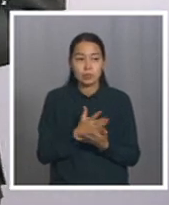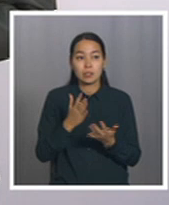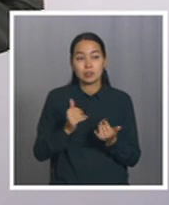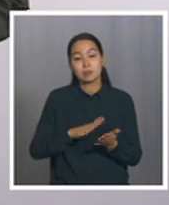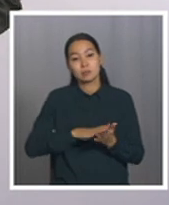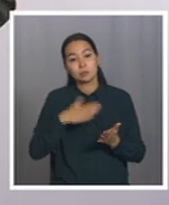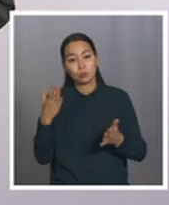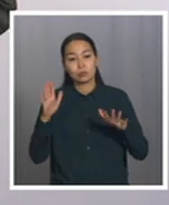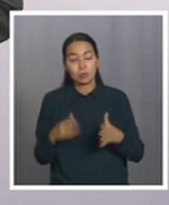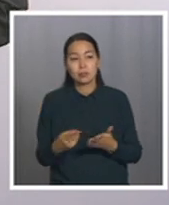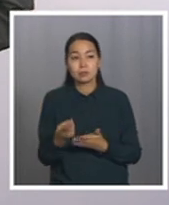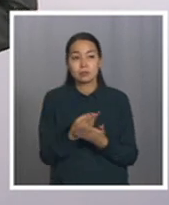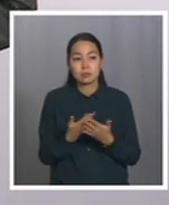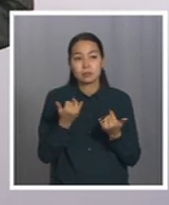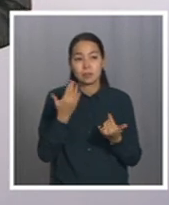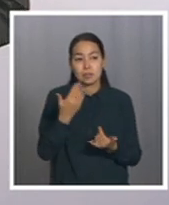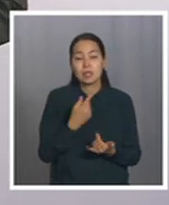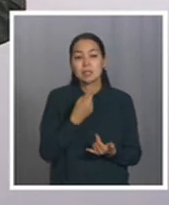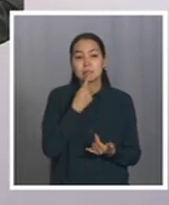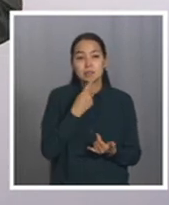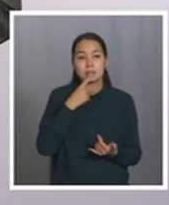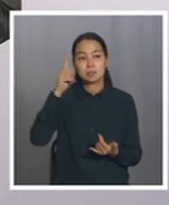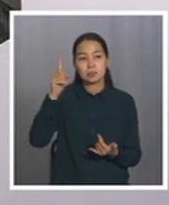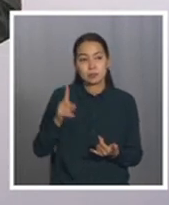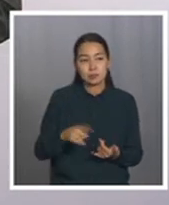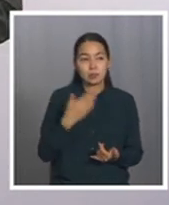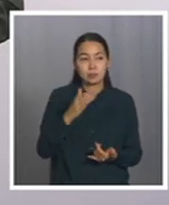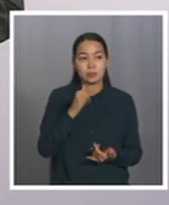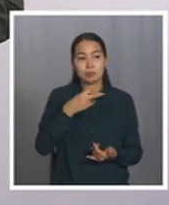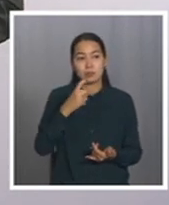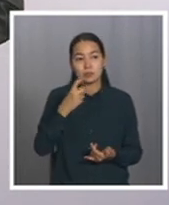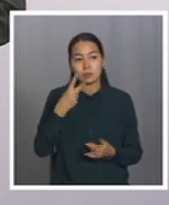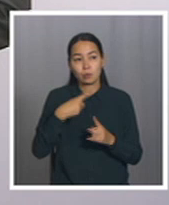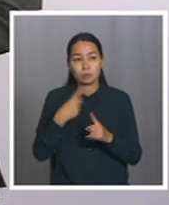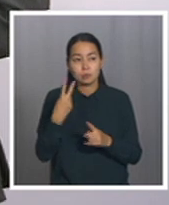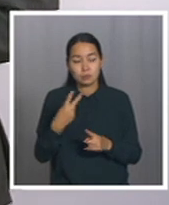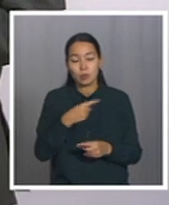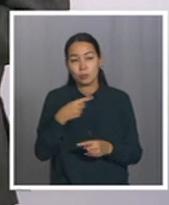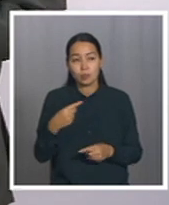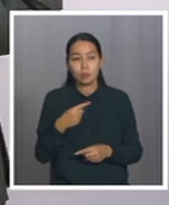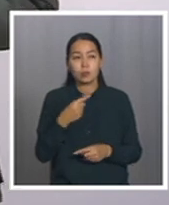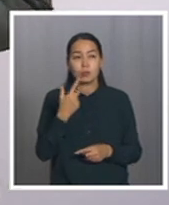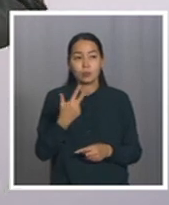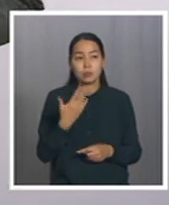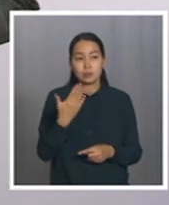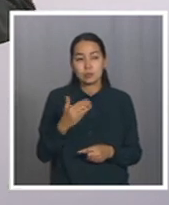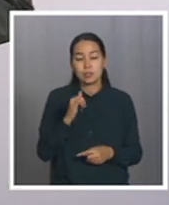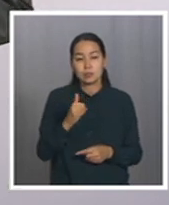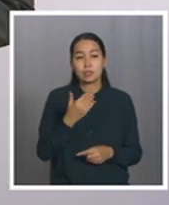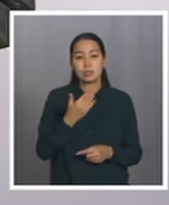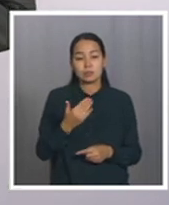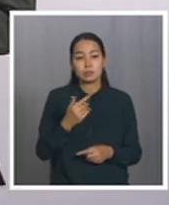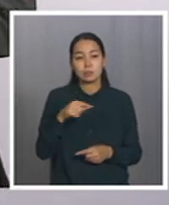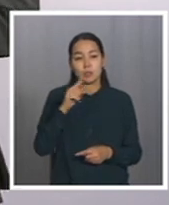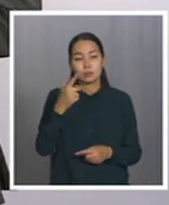Енді қызыл түспен берілген бізде y тең болады x квадрат қосылған 2 бөлінген 3 функциясы y тең болады түбір астында 3x азайтылған